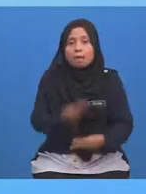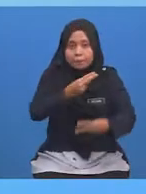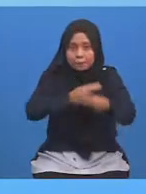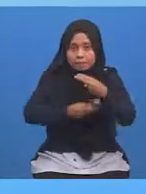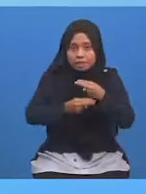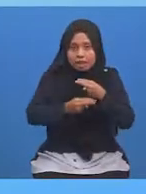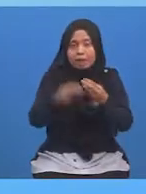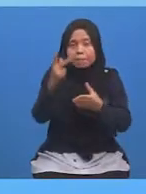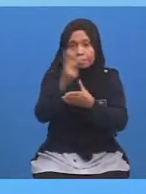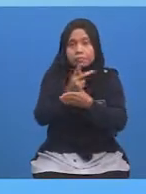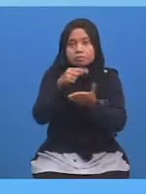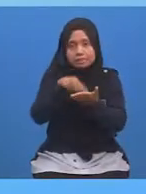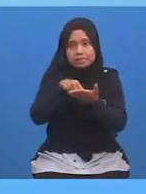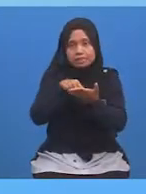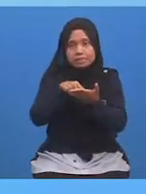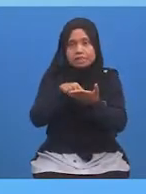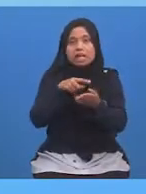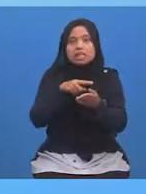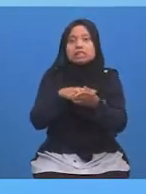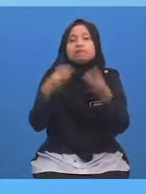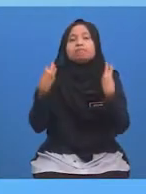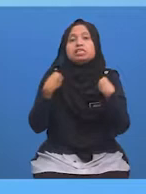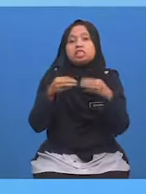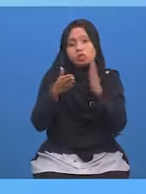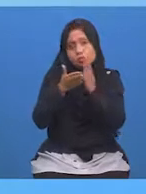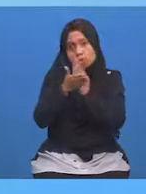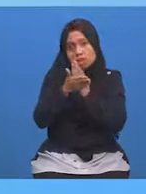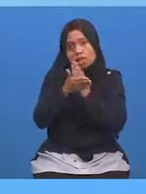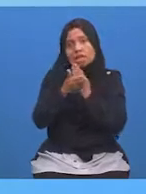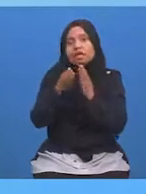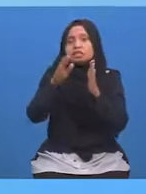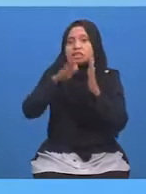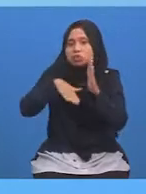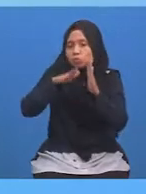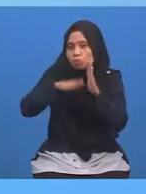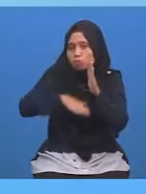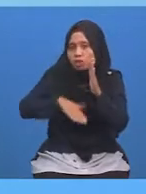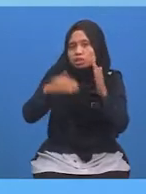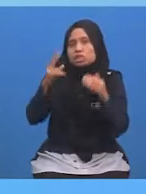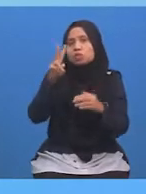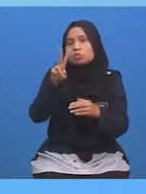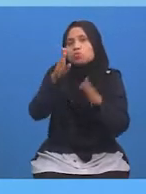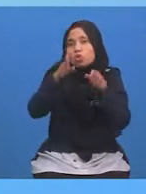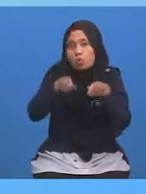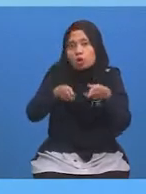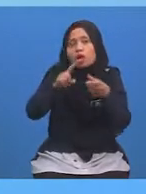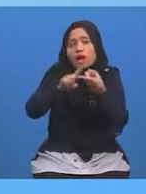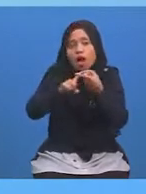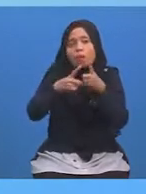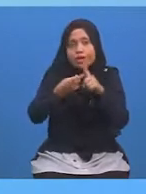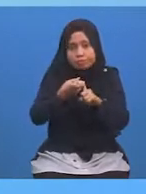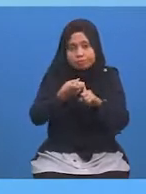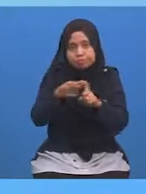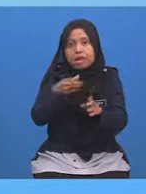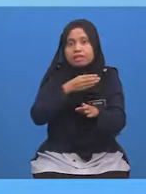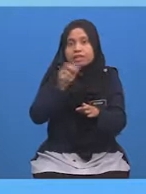Perniagaan perkongsian ini dimiliki oleh sekurang-kurangnya 2 orang rakan kongsi